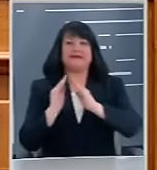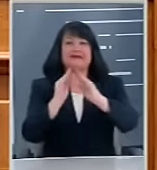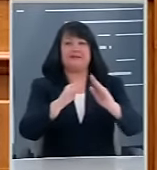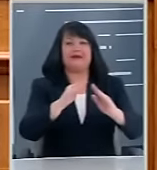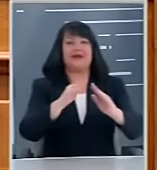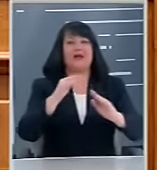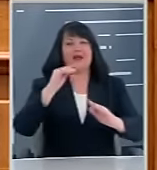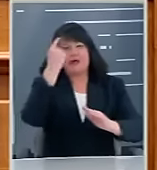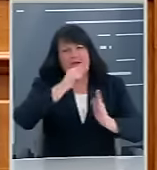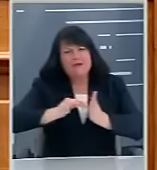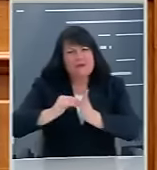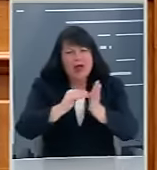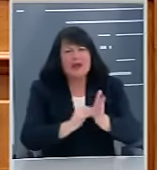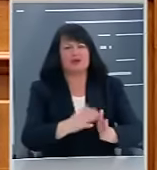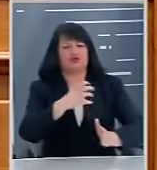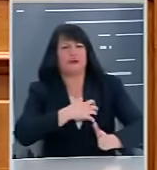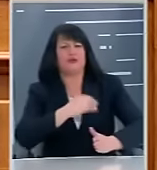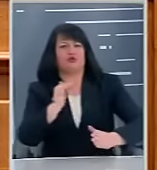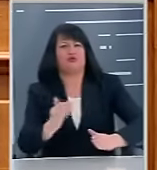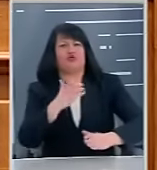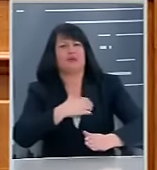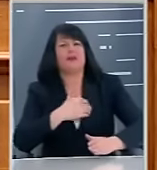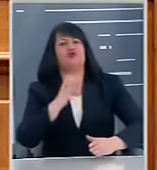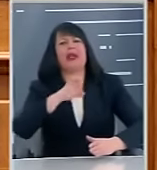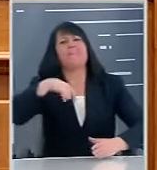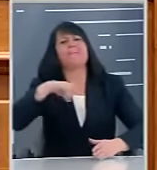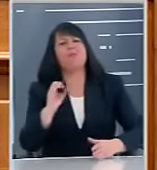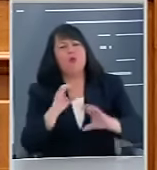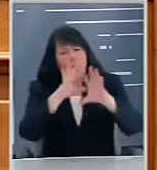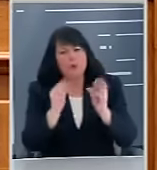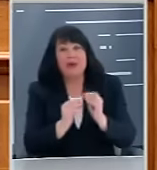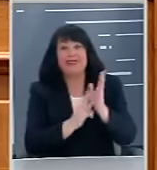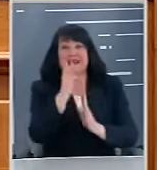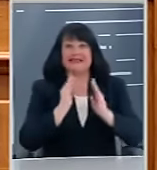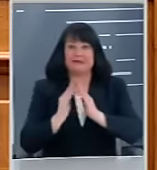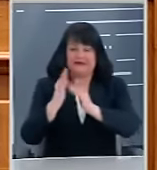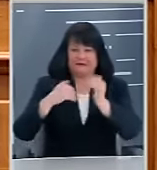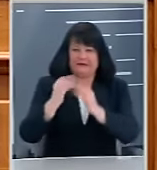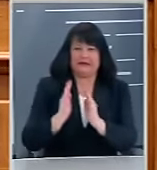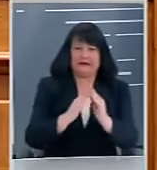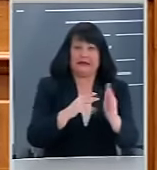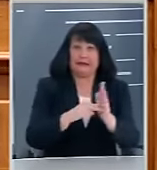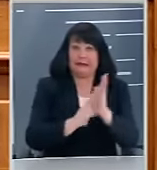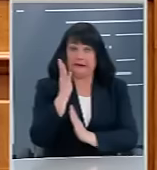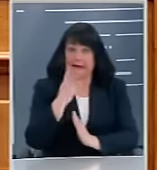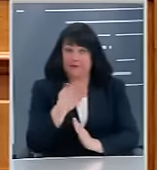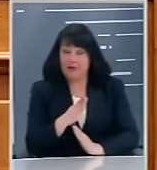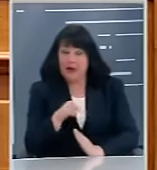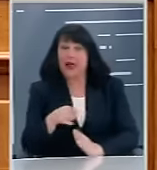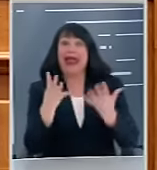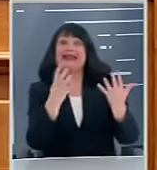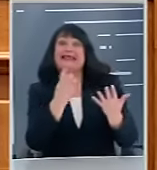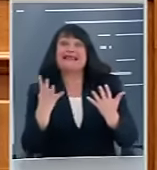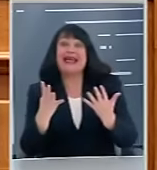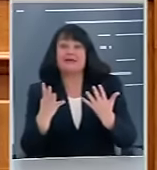προσωπικό, για αξιωματικούς, υπαξιωματικούς και ΕΠΟΠ. Από 13 σπίτια που γίνανε το 2014, σε